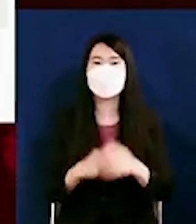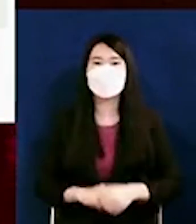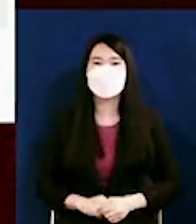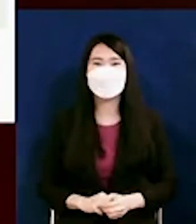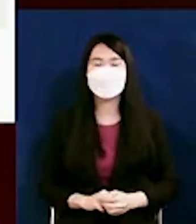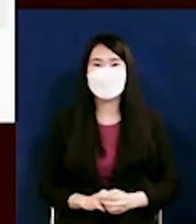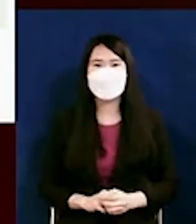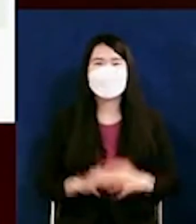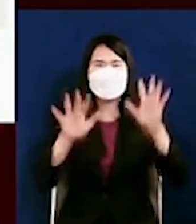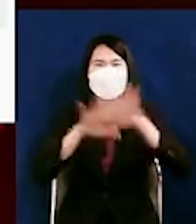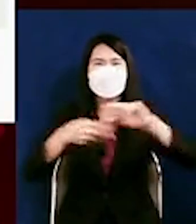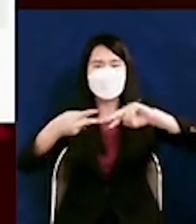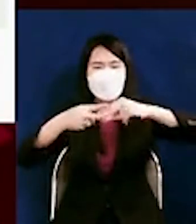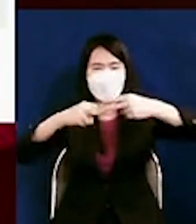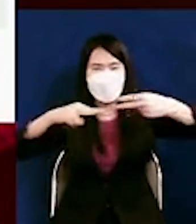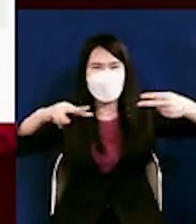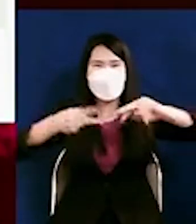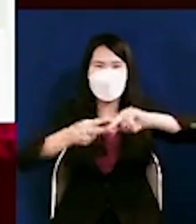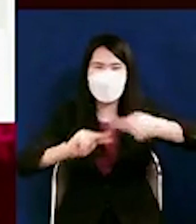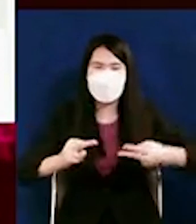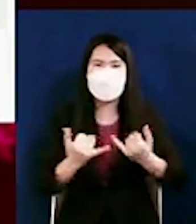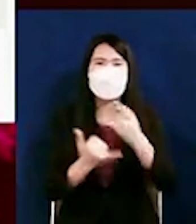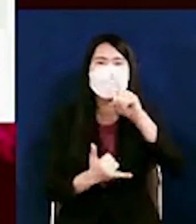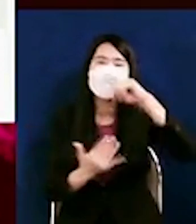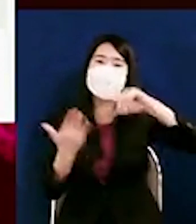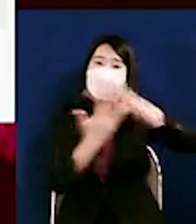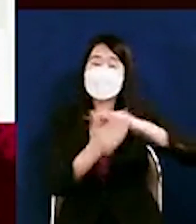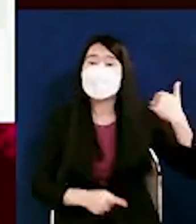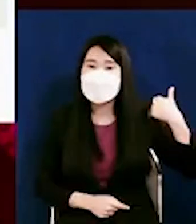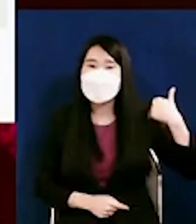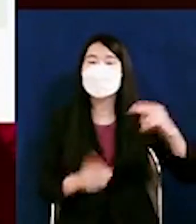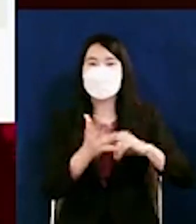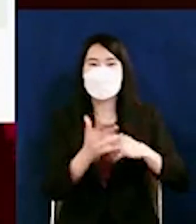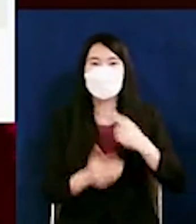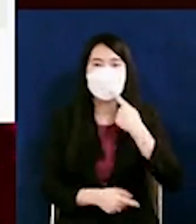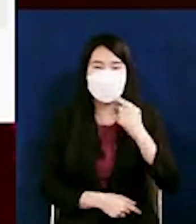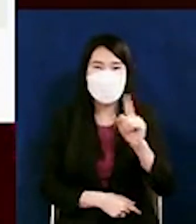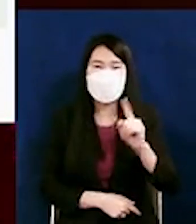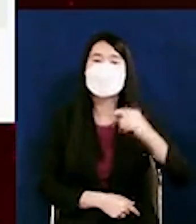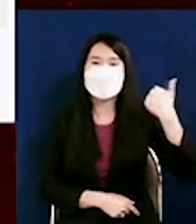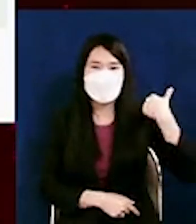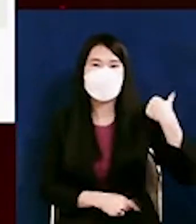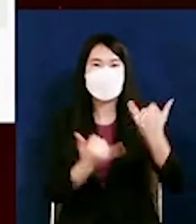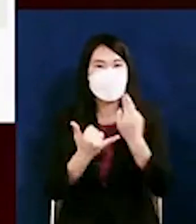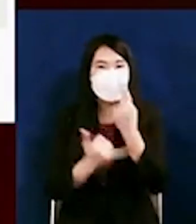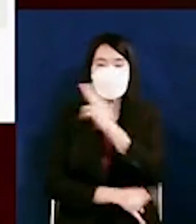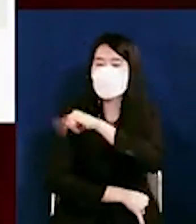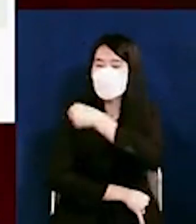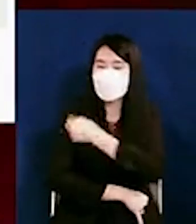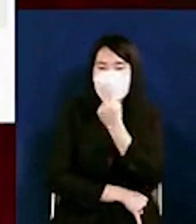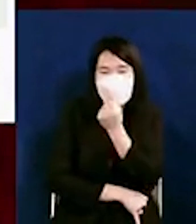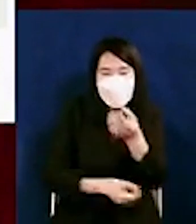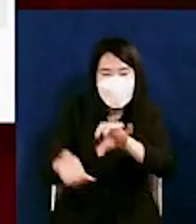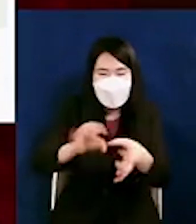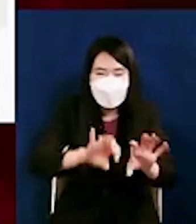ไอ้เจ้าสายพันธุ์ย่อยเนี่ยมันมีในประเทศไทยไหมมันมีครับก็ระบบของเราก็ตรวจจับได้นะเราเจอ